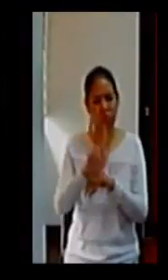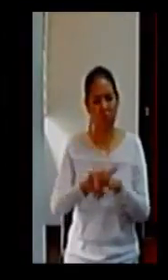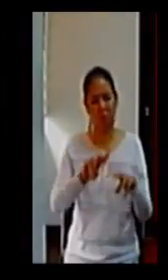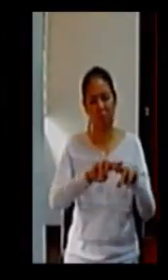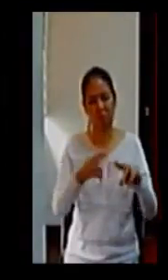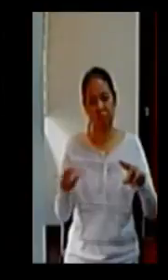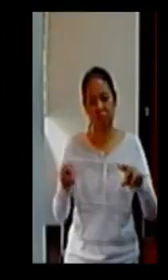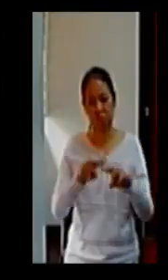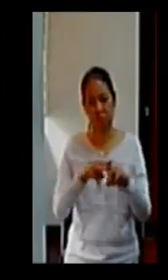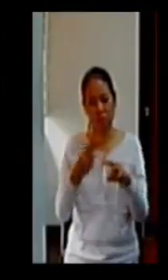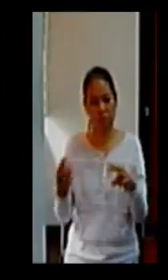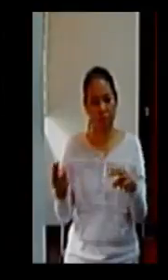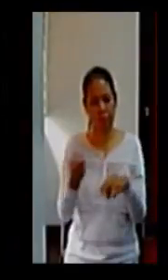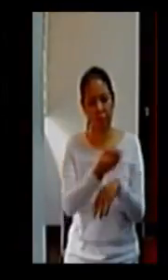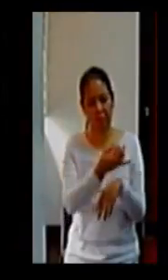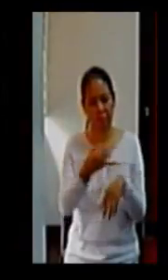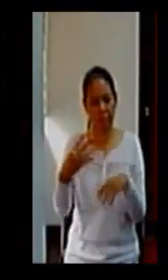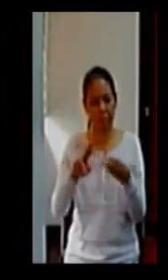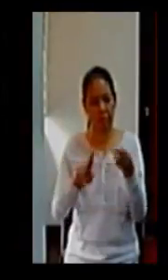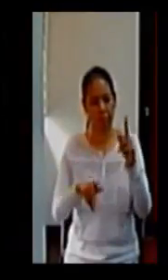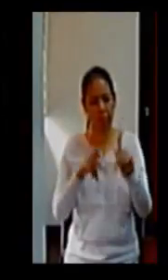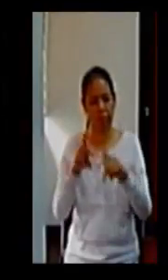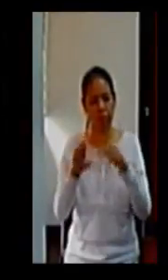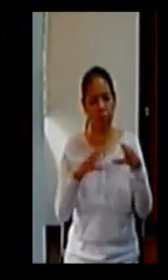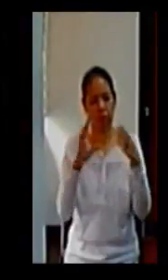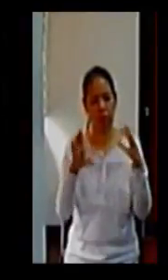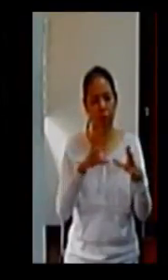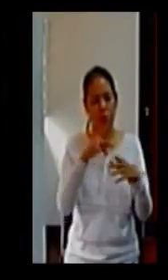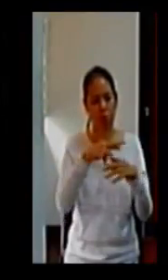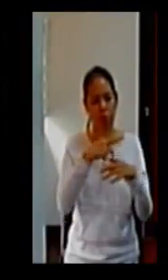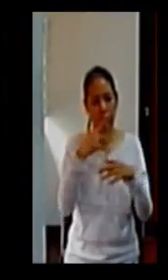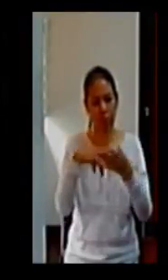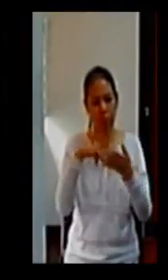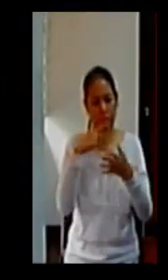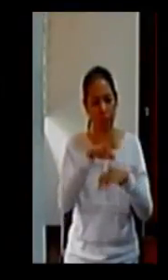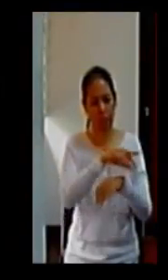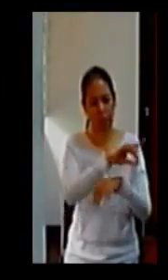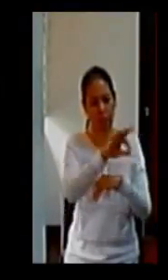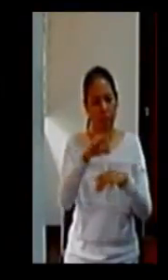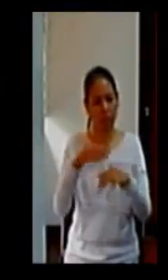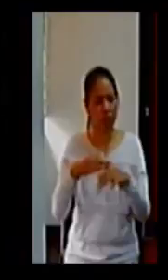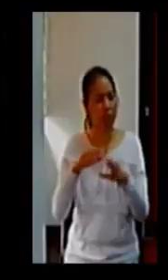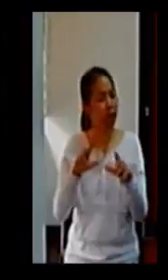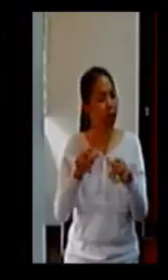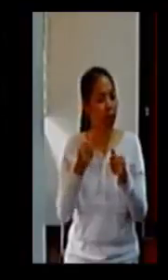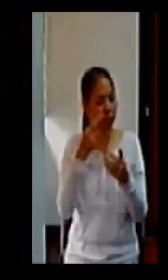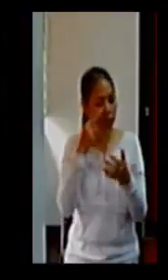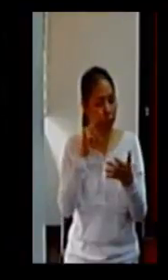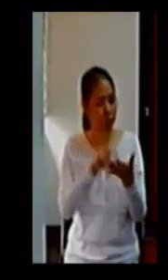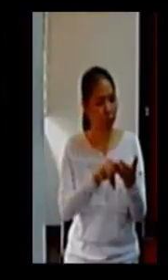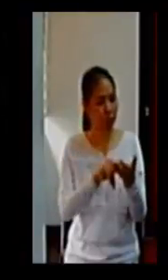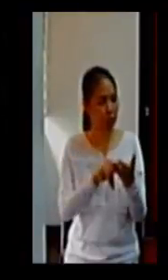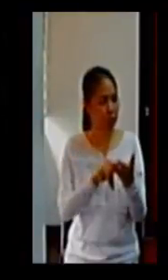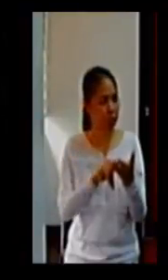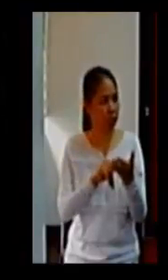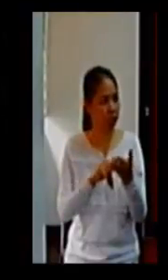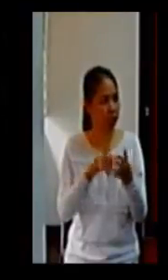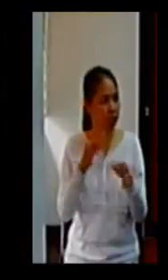ng nagtratrabaho sa rice fields. Paano namin napapansin is, kung planting season